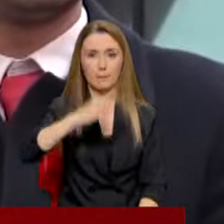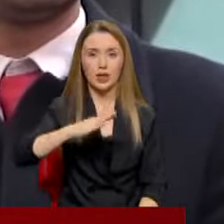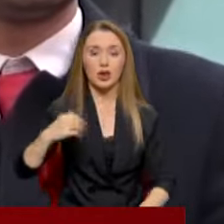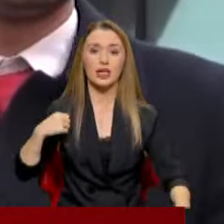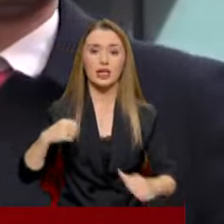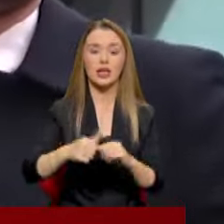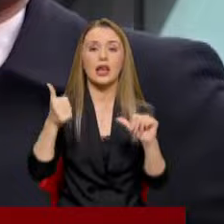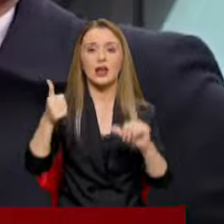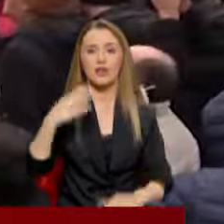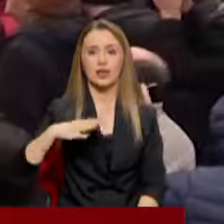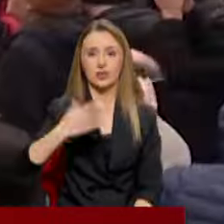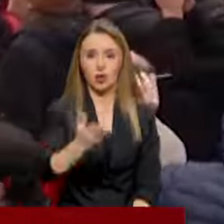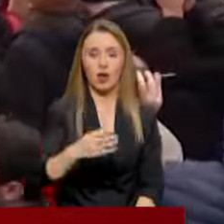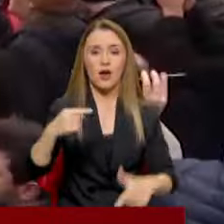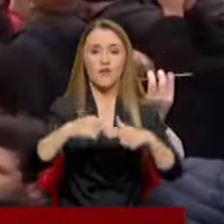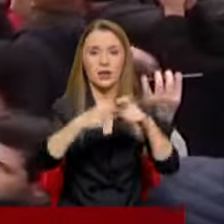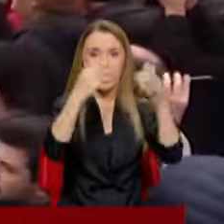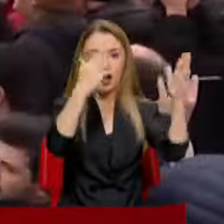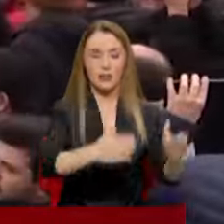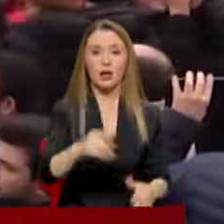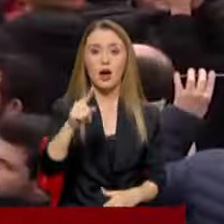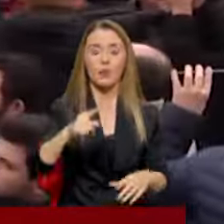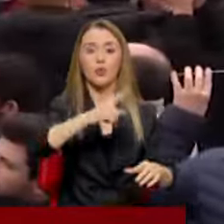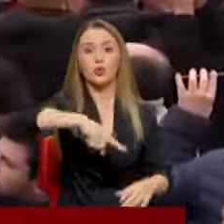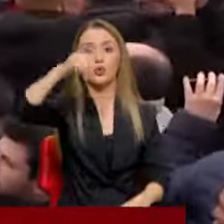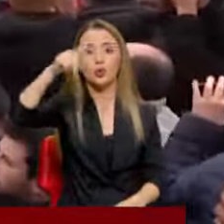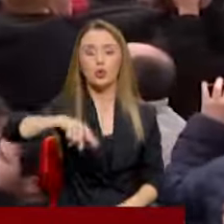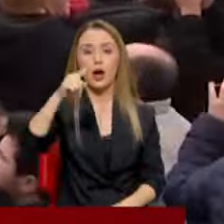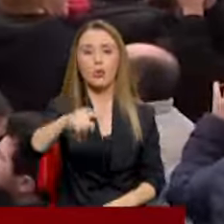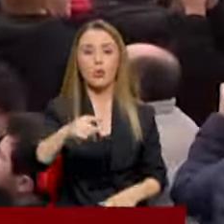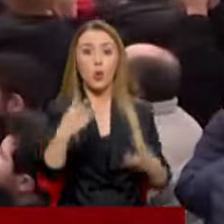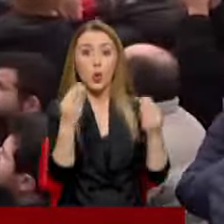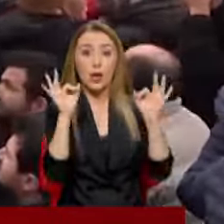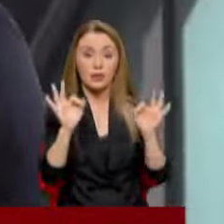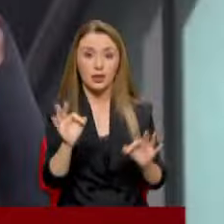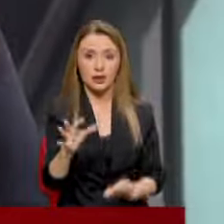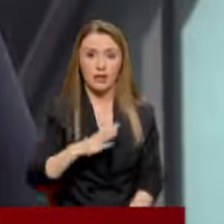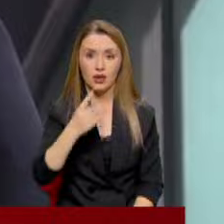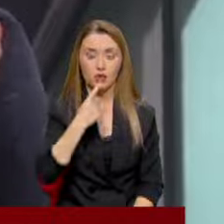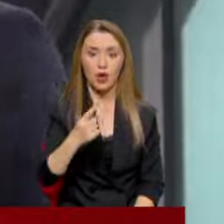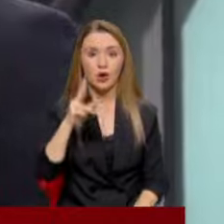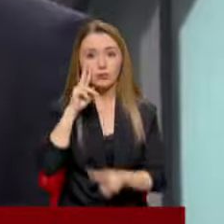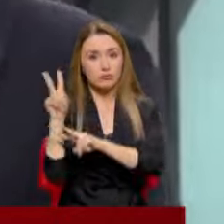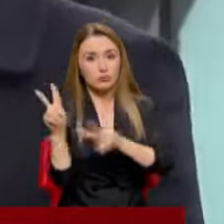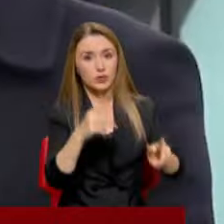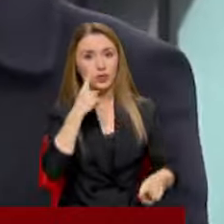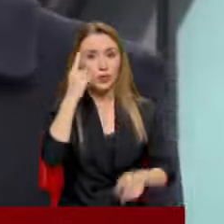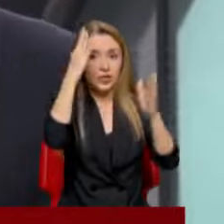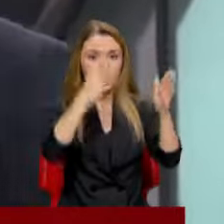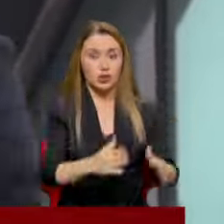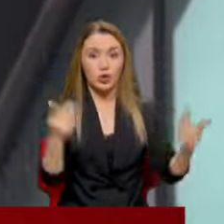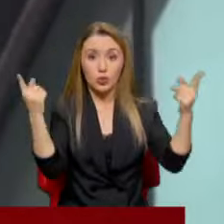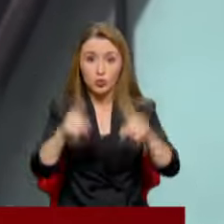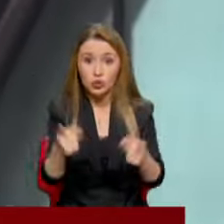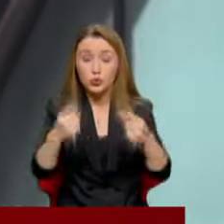yeniden refahı istiyor Fatih Erbakan yeni günde mesajlarını kilit noktadayız diyerek verirken gözler Cumhurbaşkanı Erdoğan'la bir araya